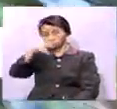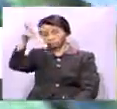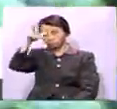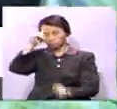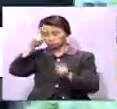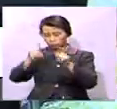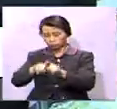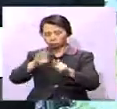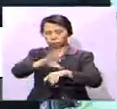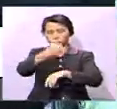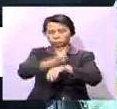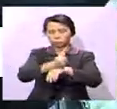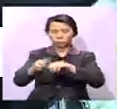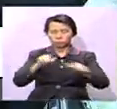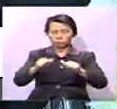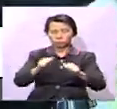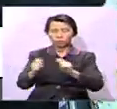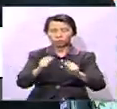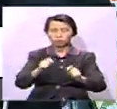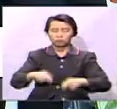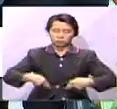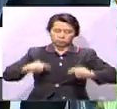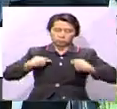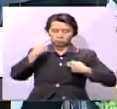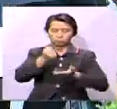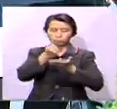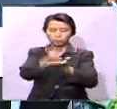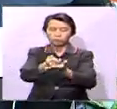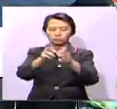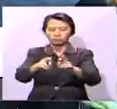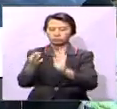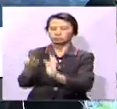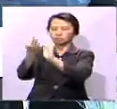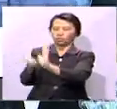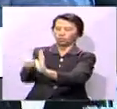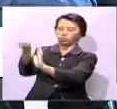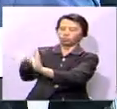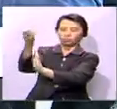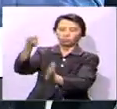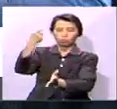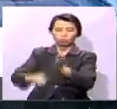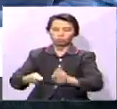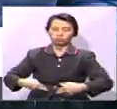bersetuju menubuhkan Majlis Tindakan Sara Hidup Negara bagi membantu rakyat menghadapi kenaikan kos sara hidup.